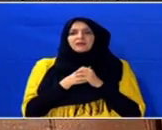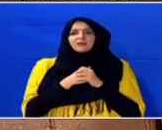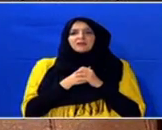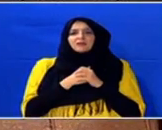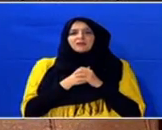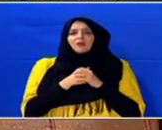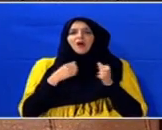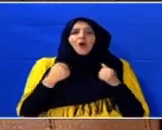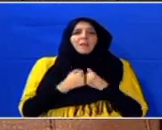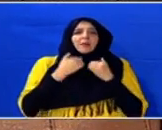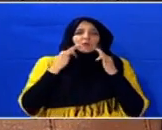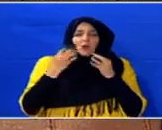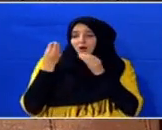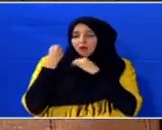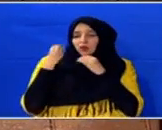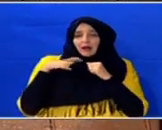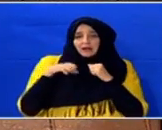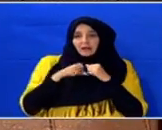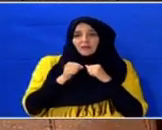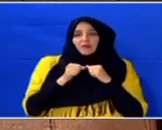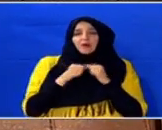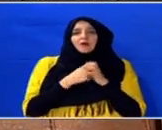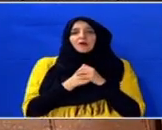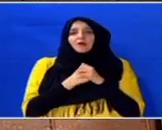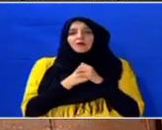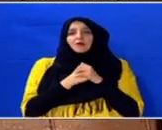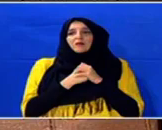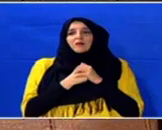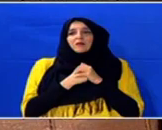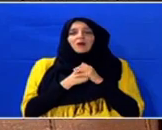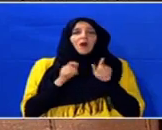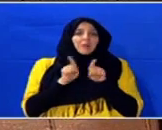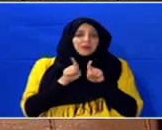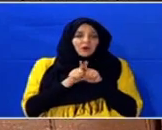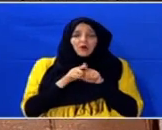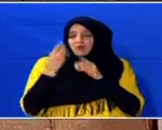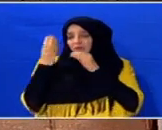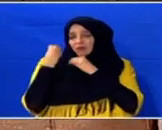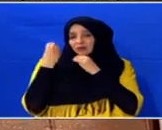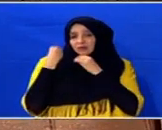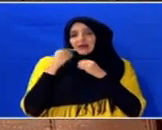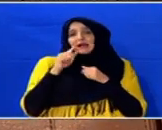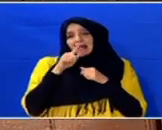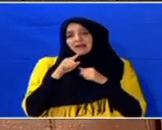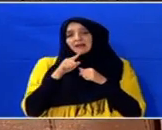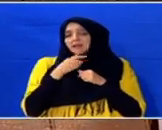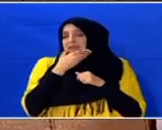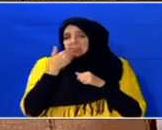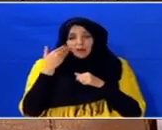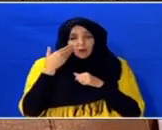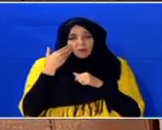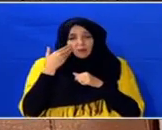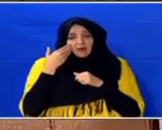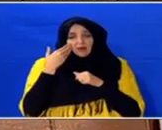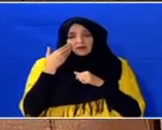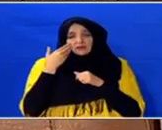منها تدي إن شاء الله أجر القضاء، طبعا تقضي ما عليها من دين وتأخذ إن شاء الله أجر أنها تصوم تلك